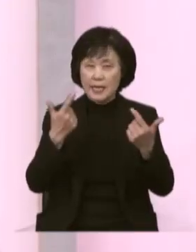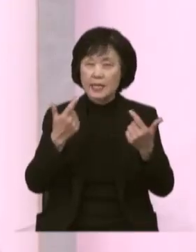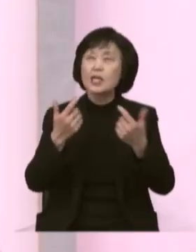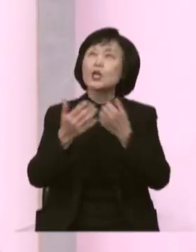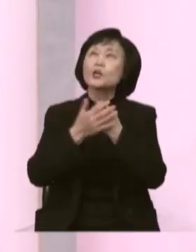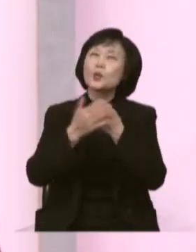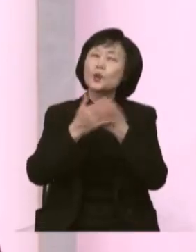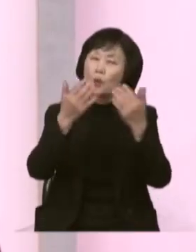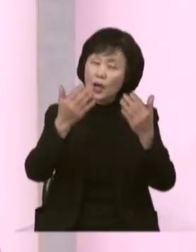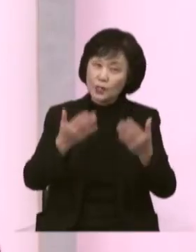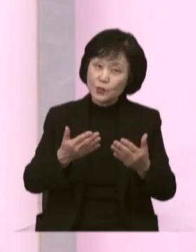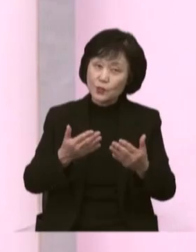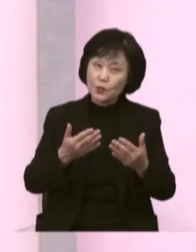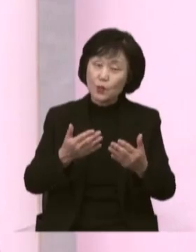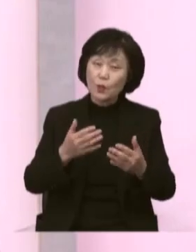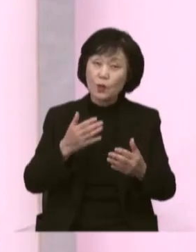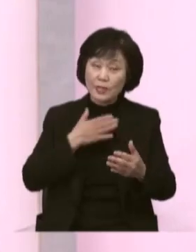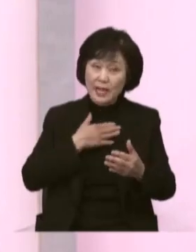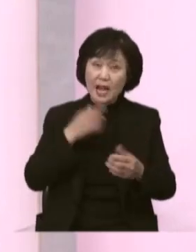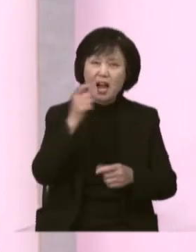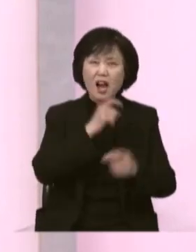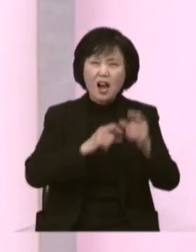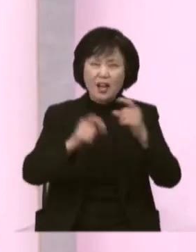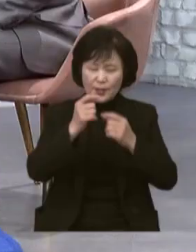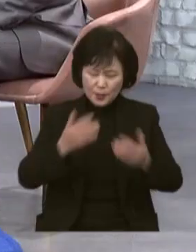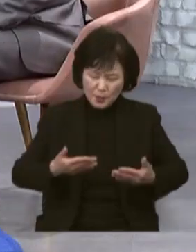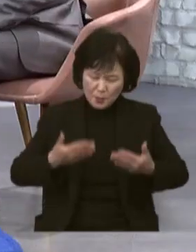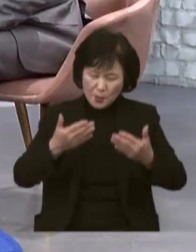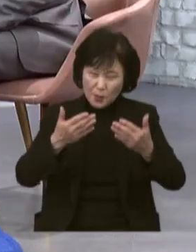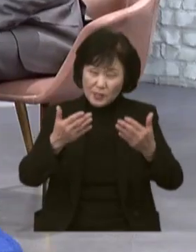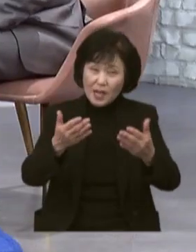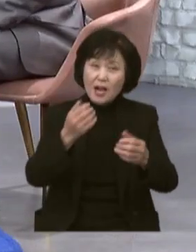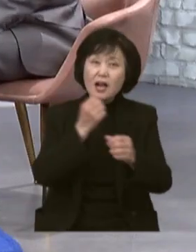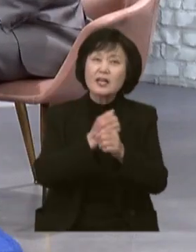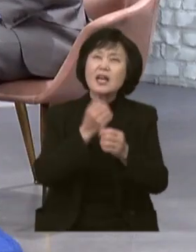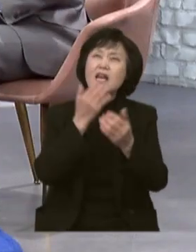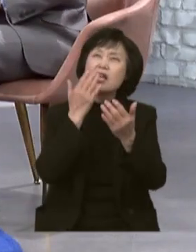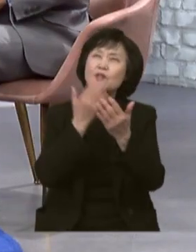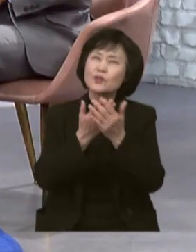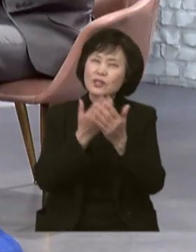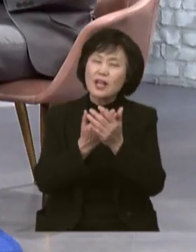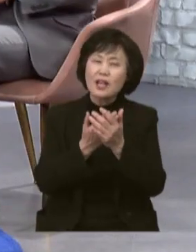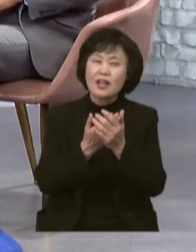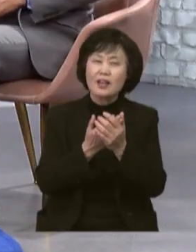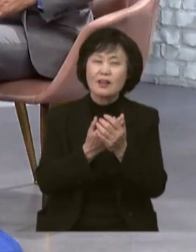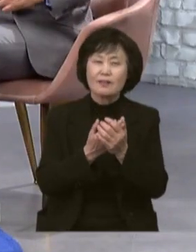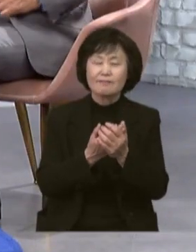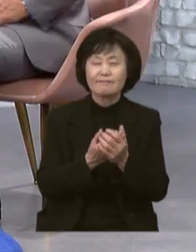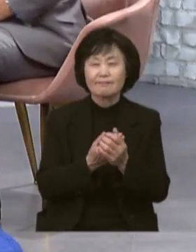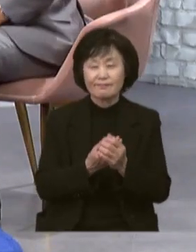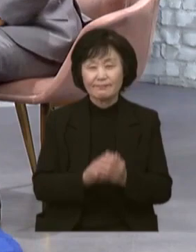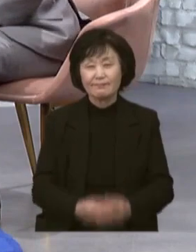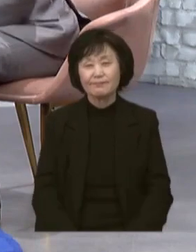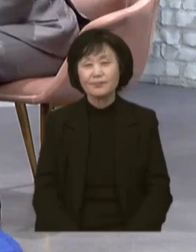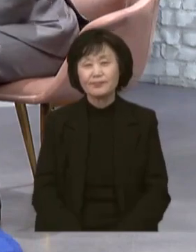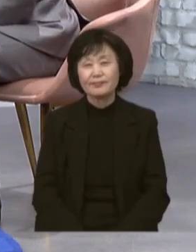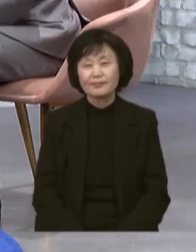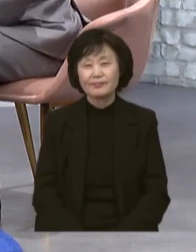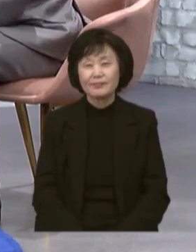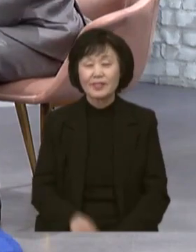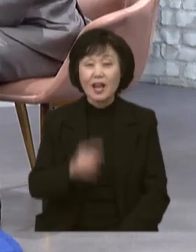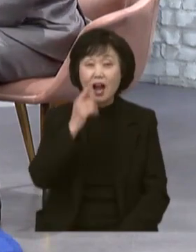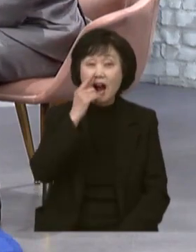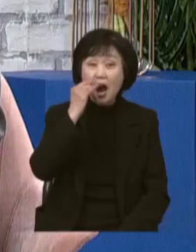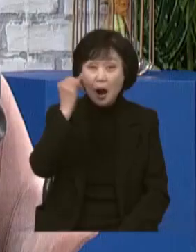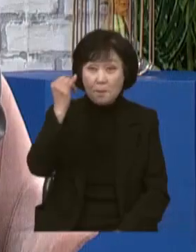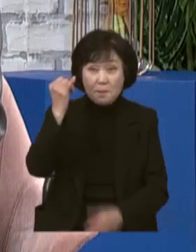해줘가지고 나 봉사하게 해줘. 맨날 우리 엄마한테 이래요 제가. 그러니까 정말. 엄마가 옆에